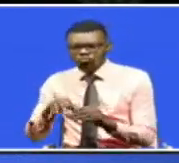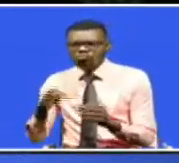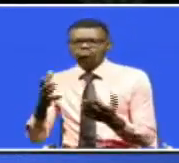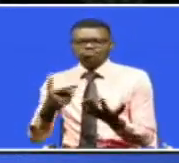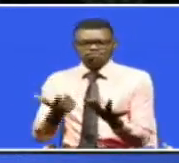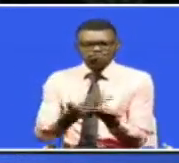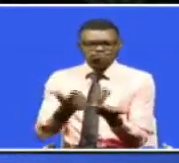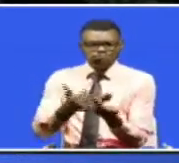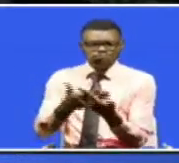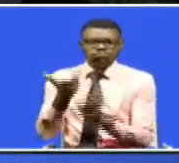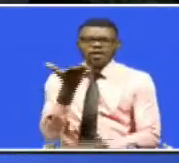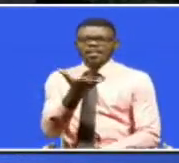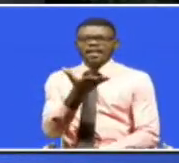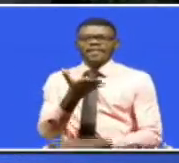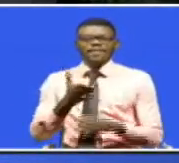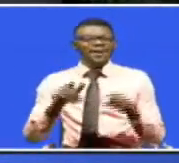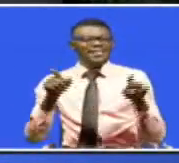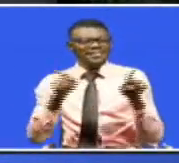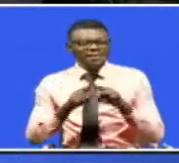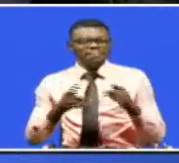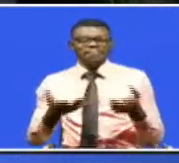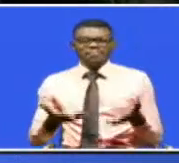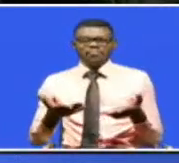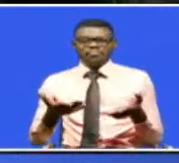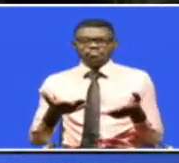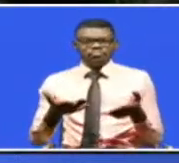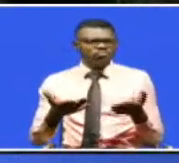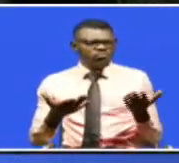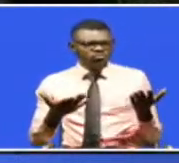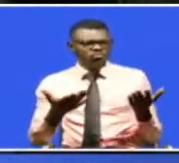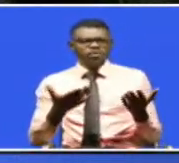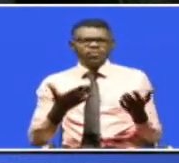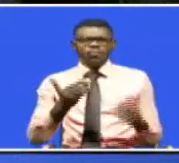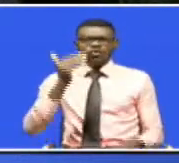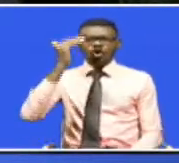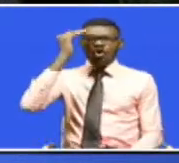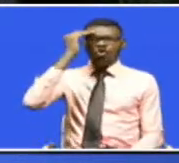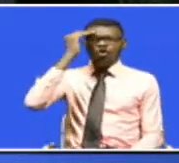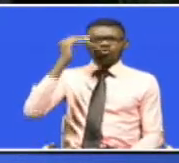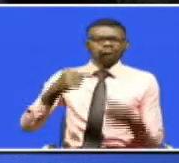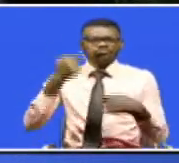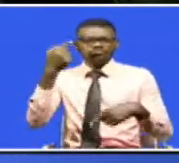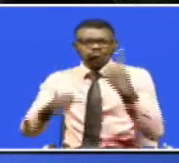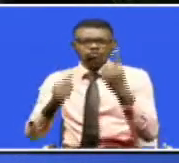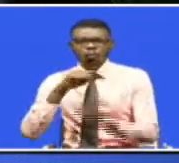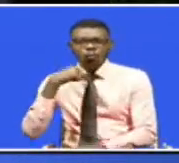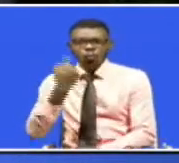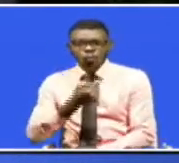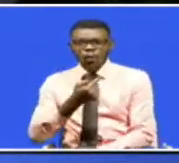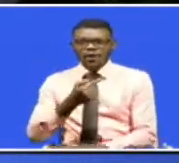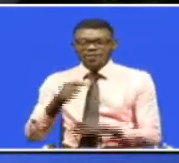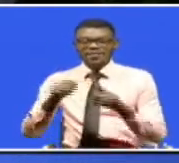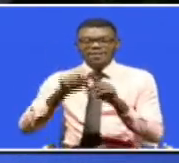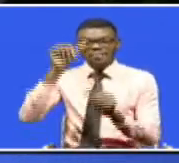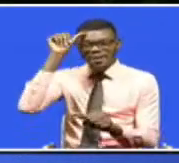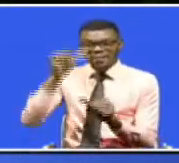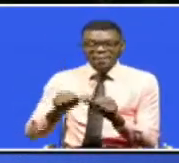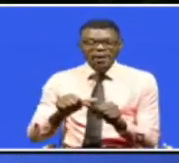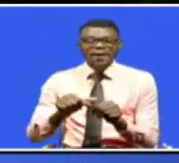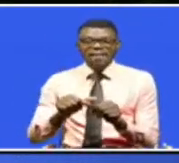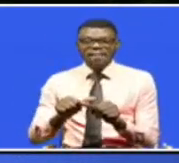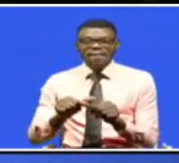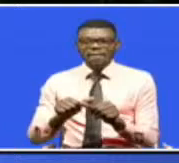zilikuwa zinahesabiwa, na vile vile kuweza kujua ni nani ambaye atakuwa mshindi. Na kumbuka kwamba pia taarifa